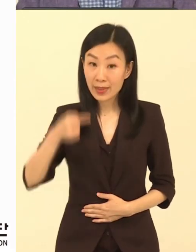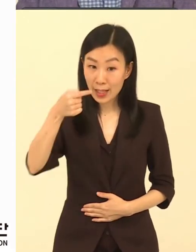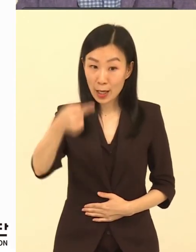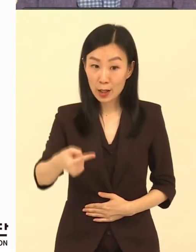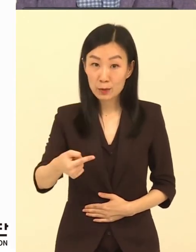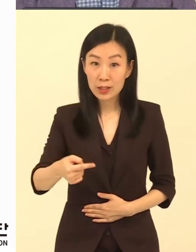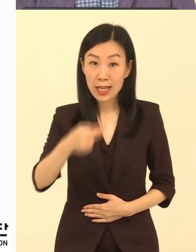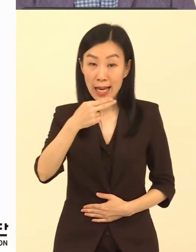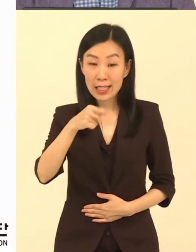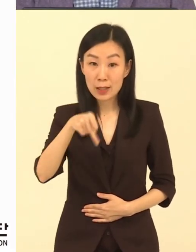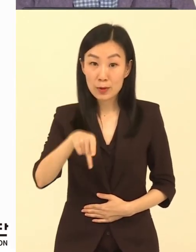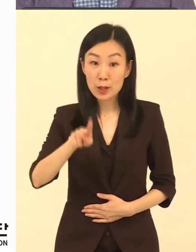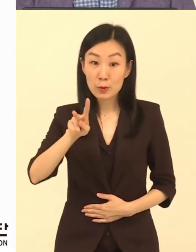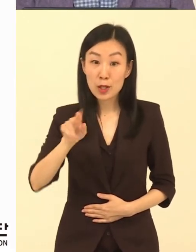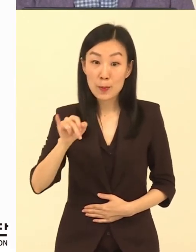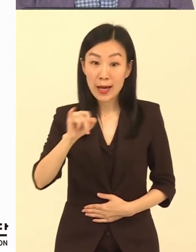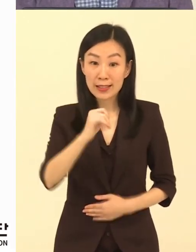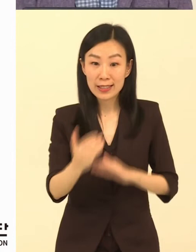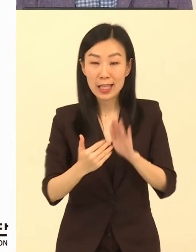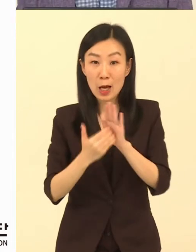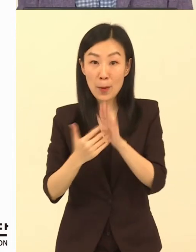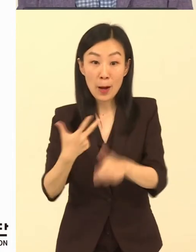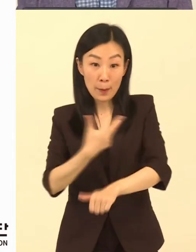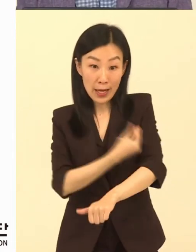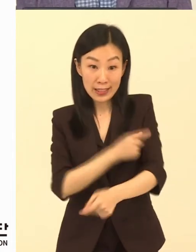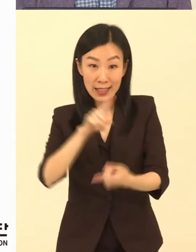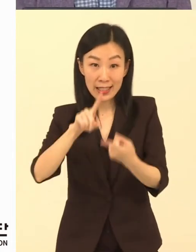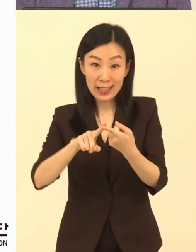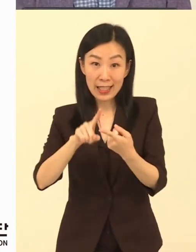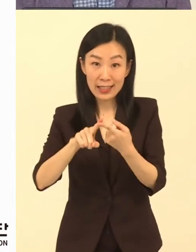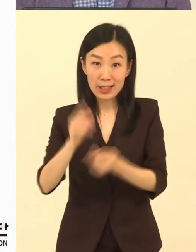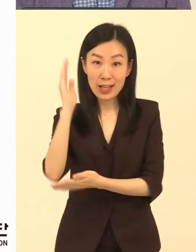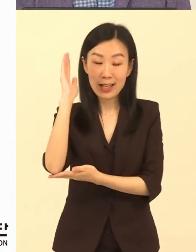다음은 인유두종 바이러스 예방 백신에 대해서 말씀드리겠습니다.